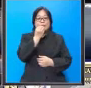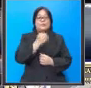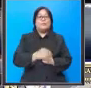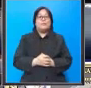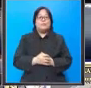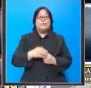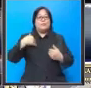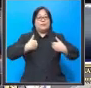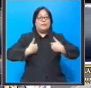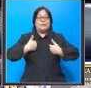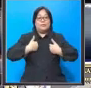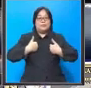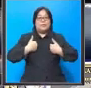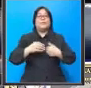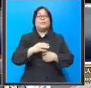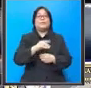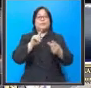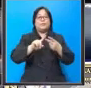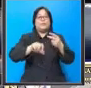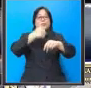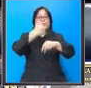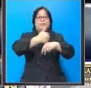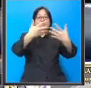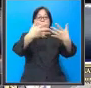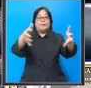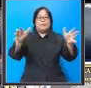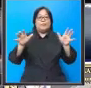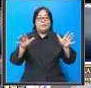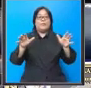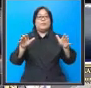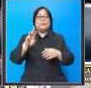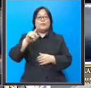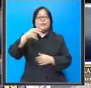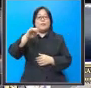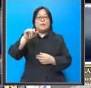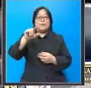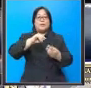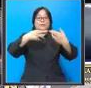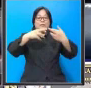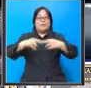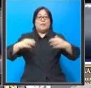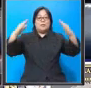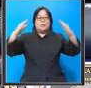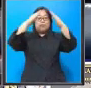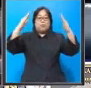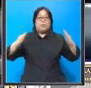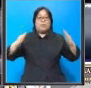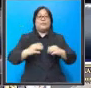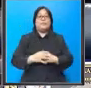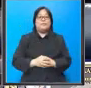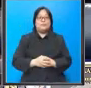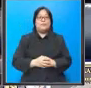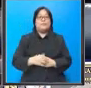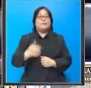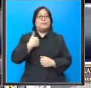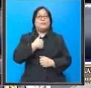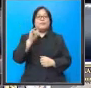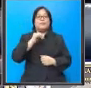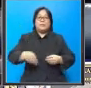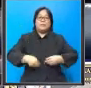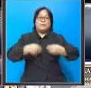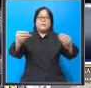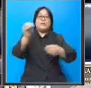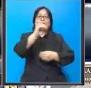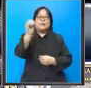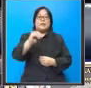Anda hidup beliau banner kurungan Ria dan baik Cebong bangunan kau tiket itu juga